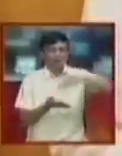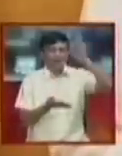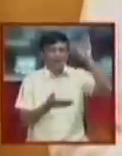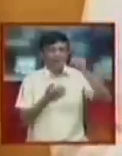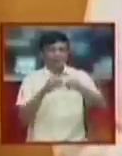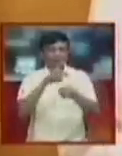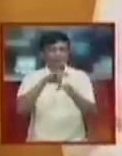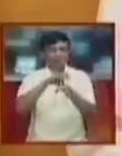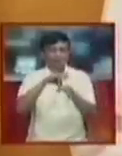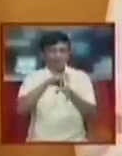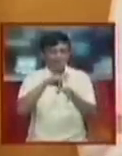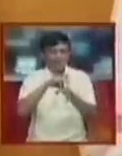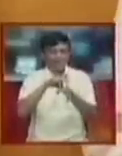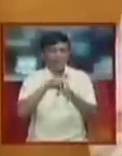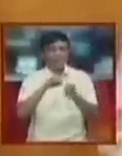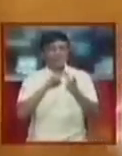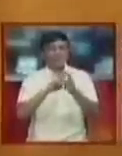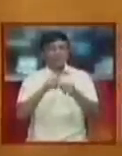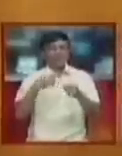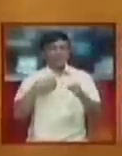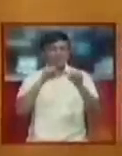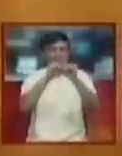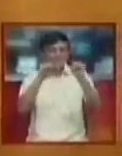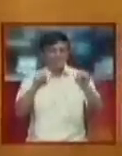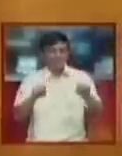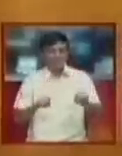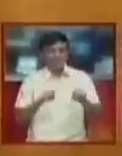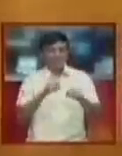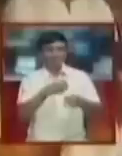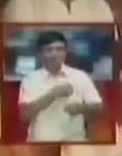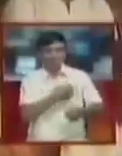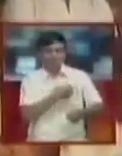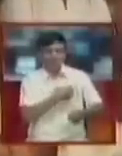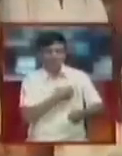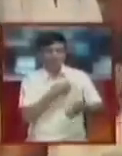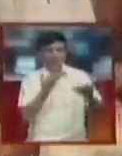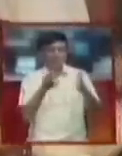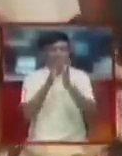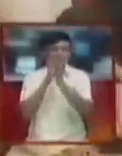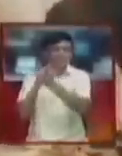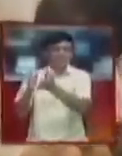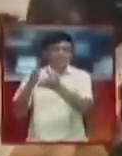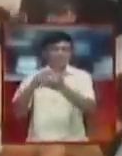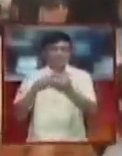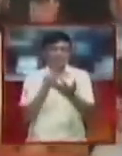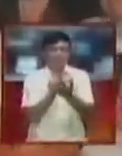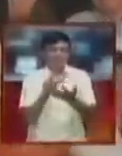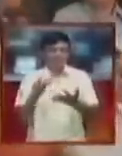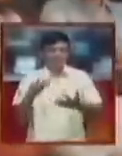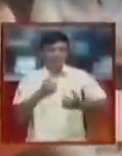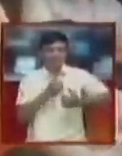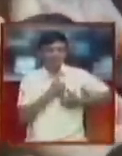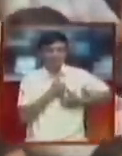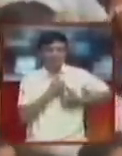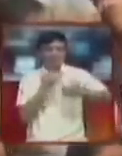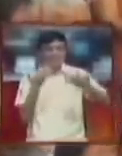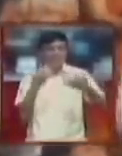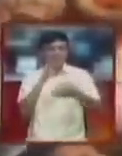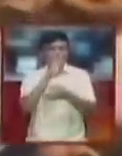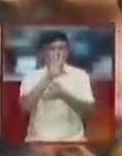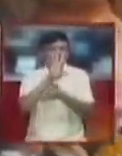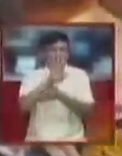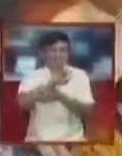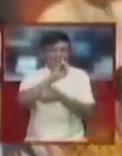ang sistemang pamamahala sa PNP na isinantabi ang pangangailangan sa armas ng 45%